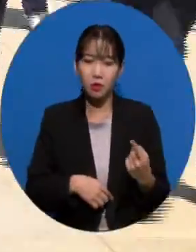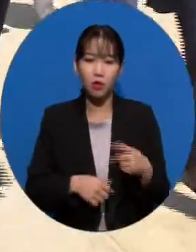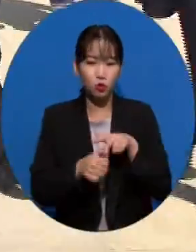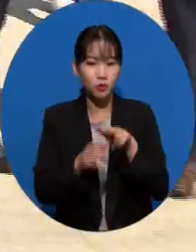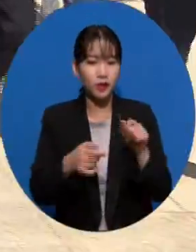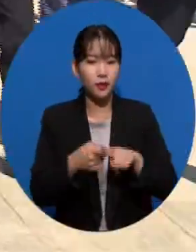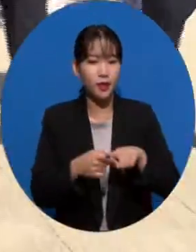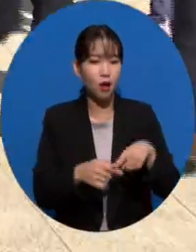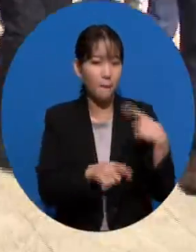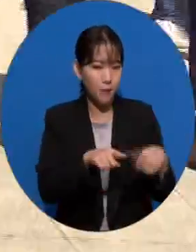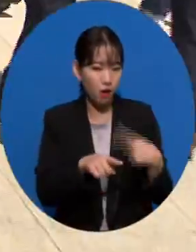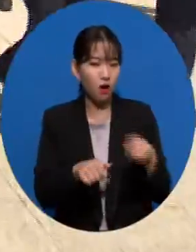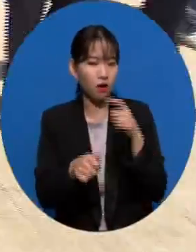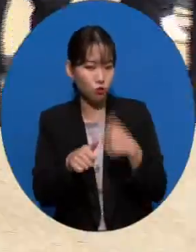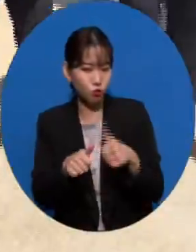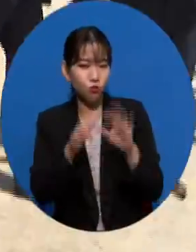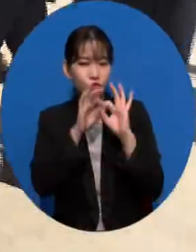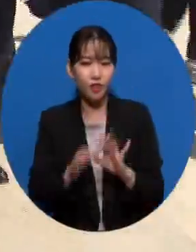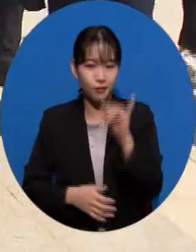대해서 훈수와 평가를 계속하고 있어서